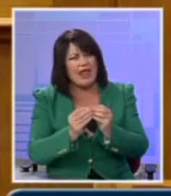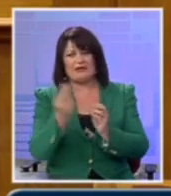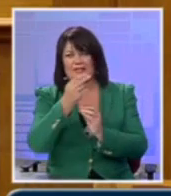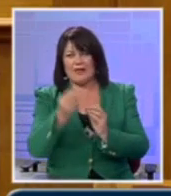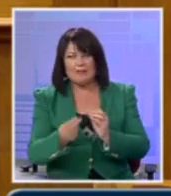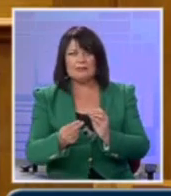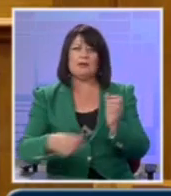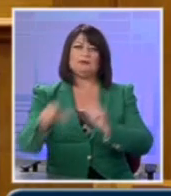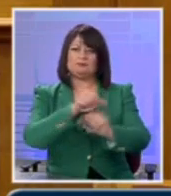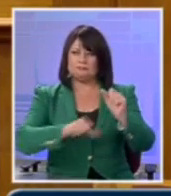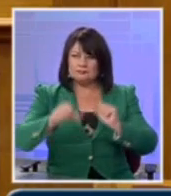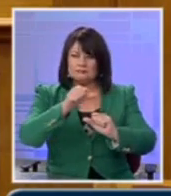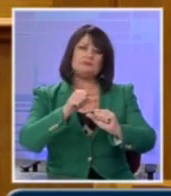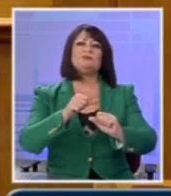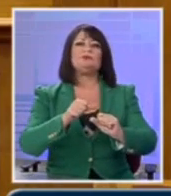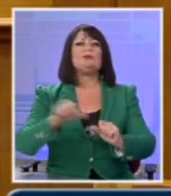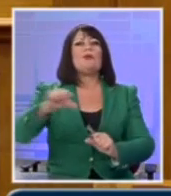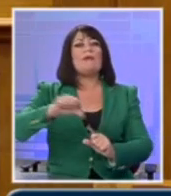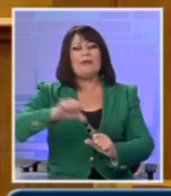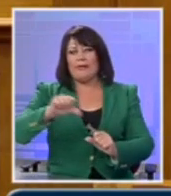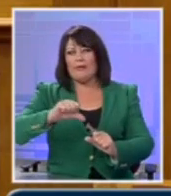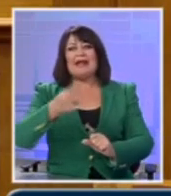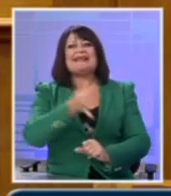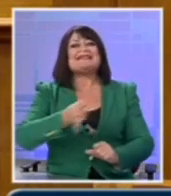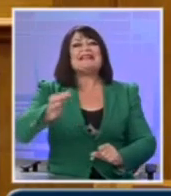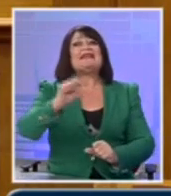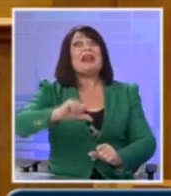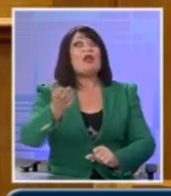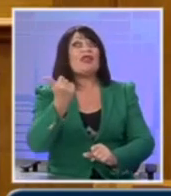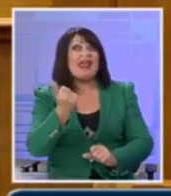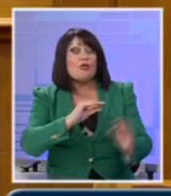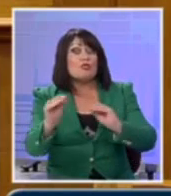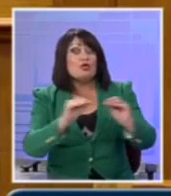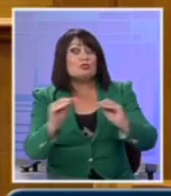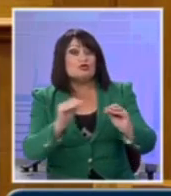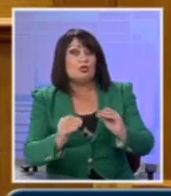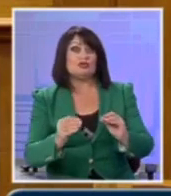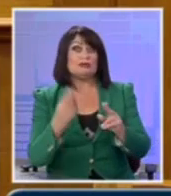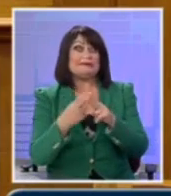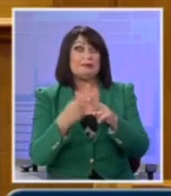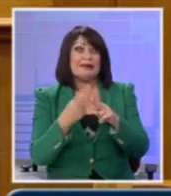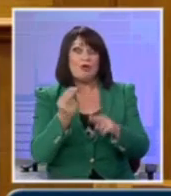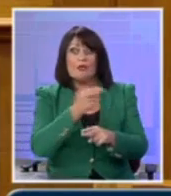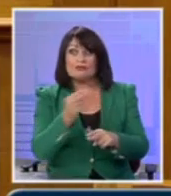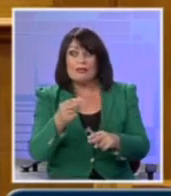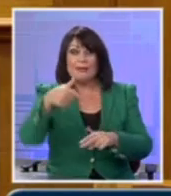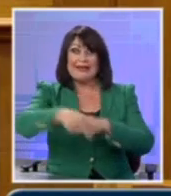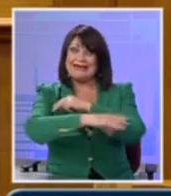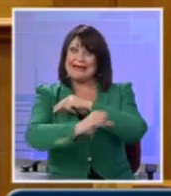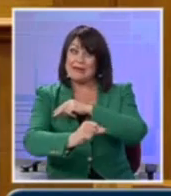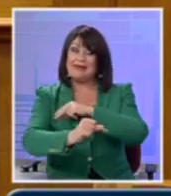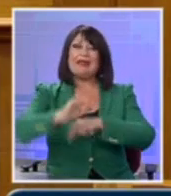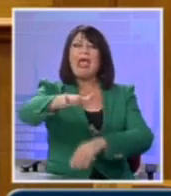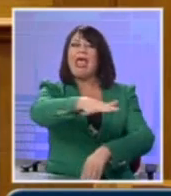αλλάξουμε το δαπανηρό σύστημα υδροδότησης των άνδρων νησιών με σημαντικές πρωτοβουλίες που έχει ήδη αναπτύξει η Γενική Γραμματεία